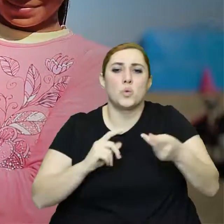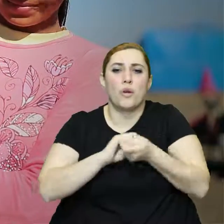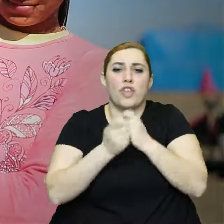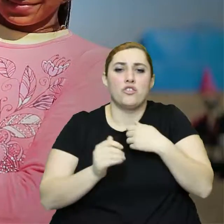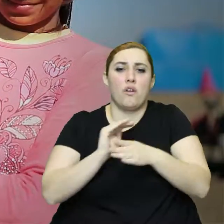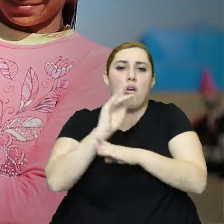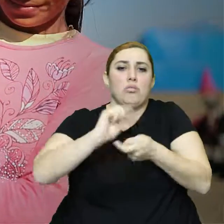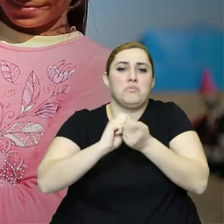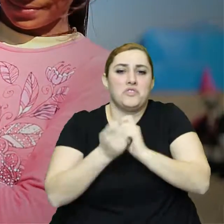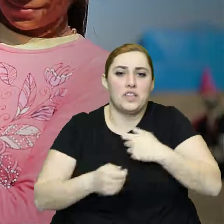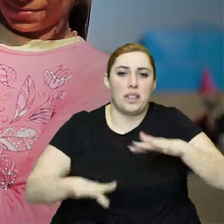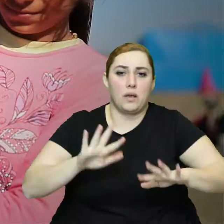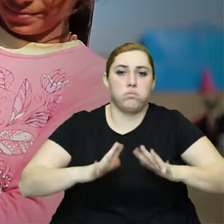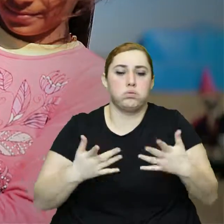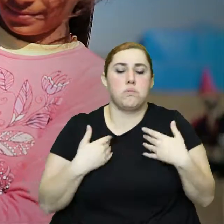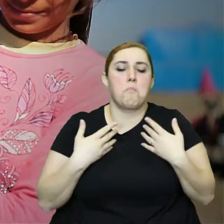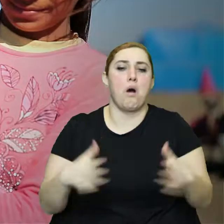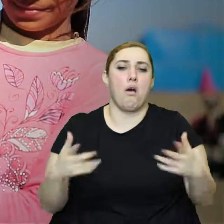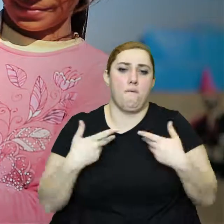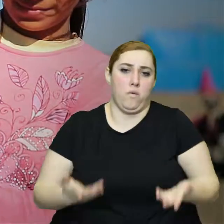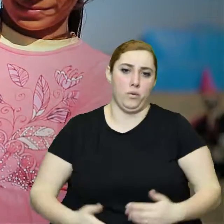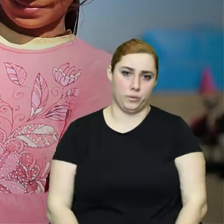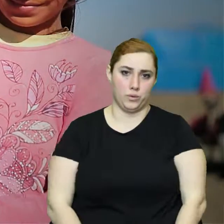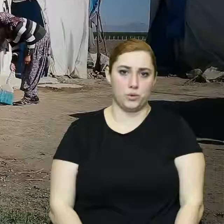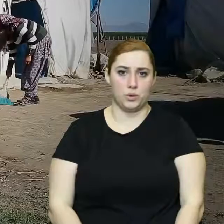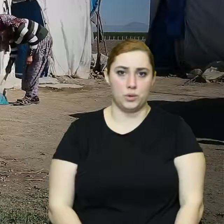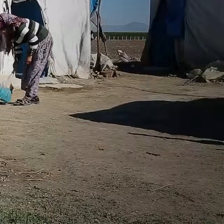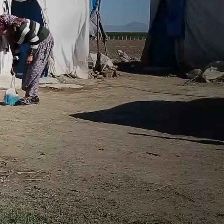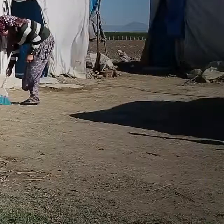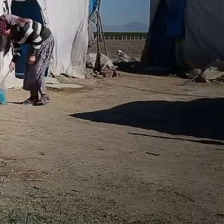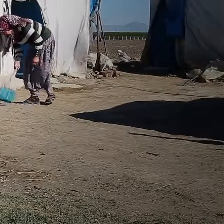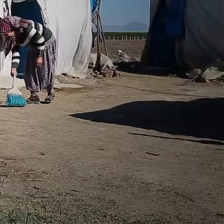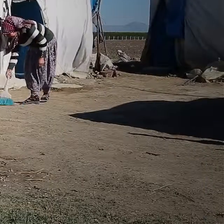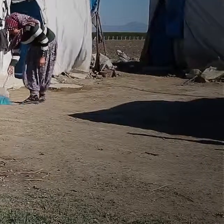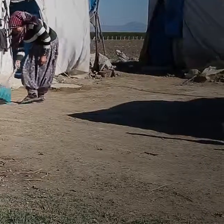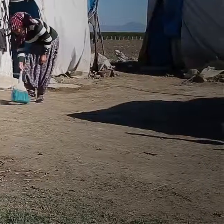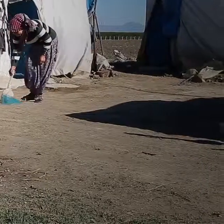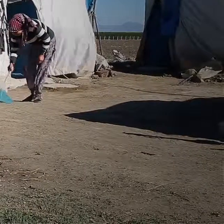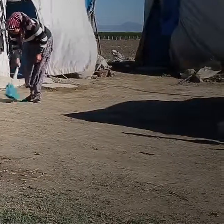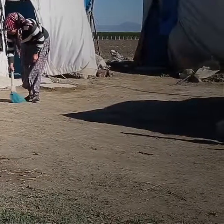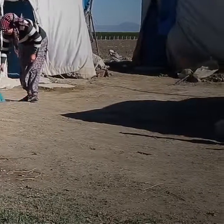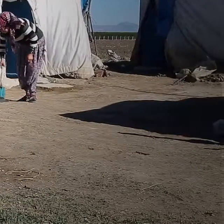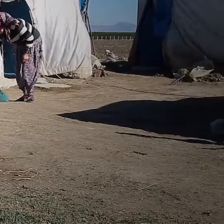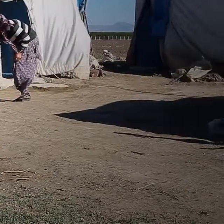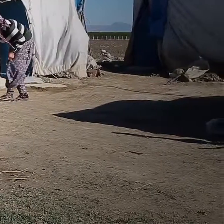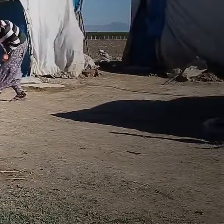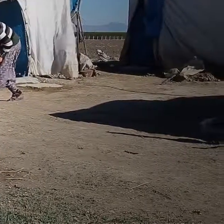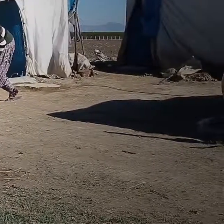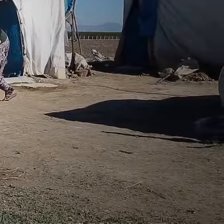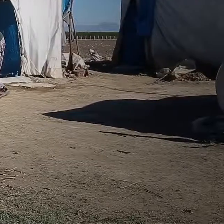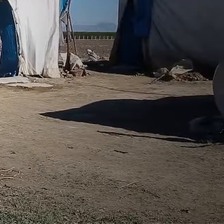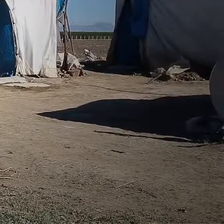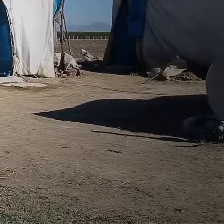kendimizi koşarak attık. Ya Rabbim, buralardan kurtulalım dedik. Dünyamız üzerimizde çok değişti. Hayatımız değişti.